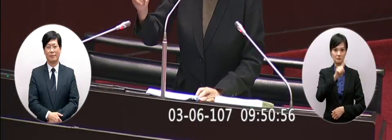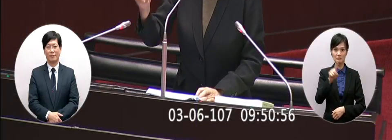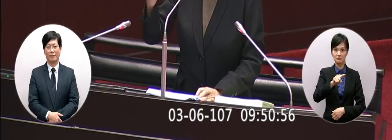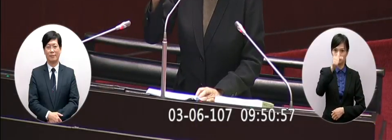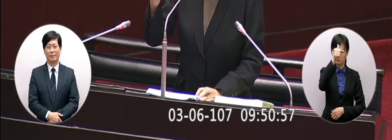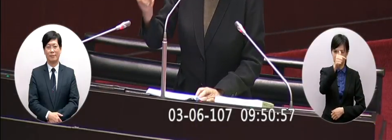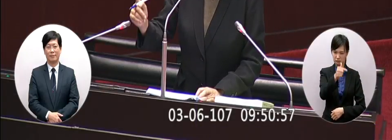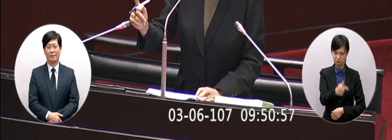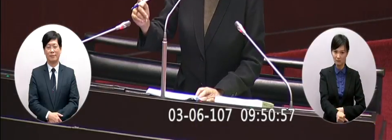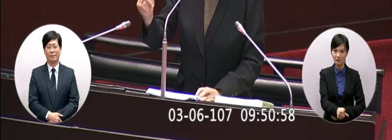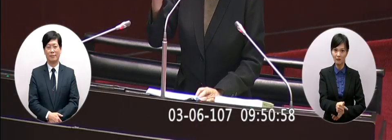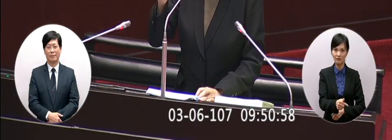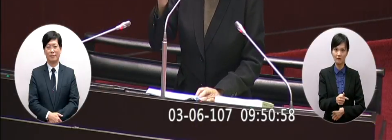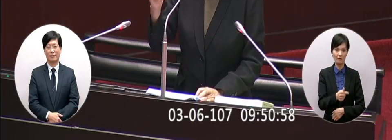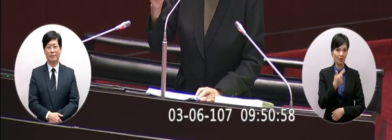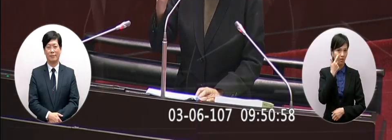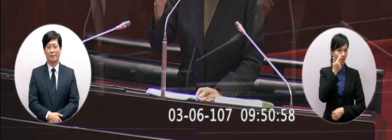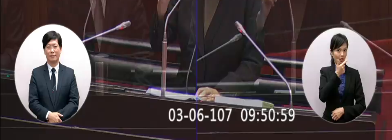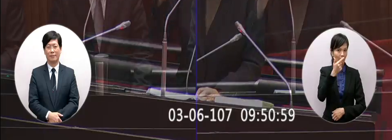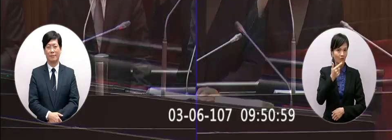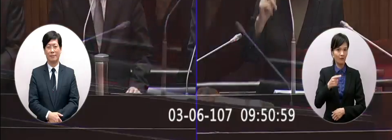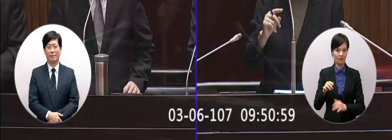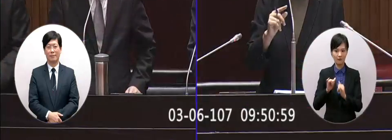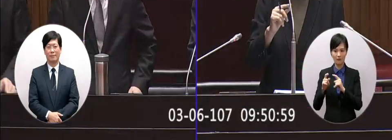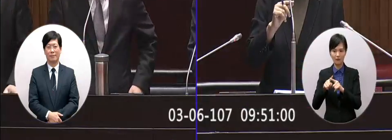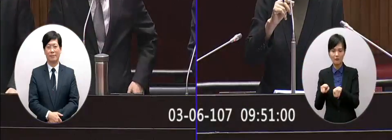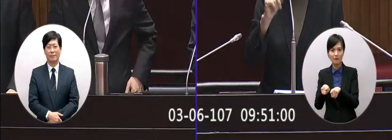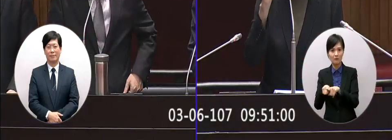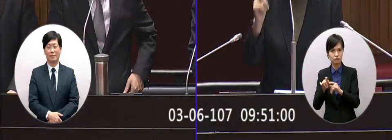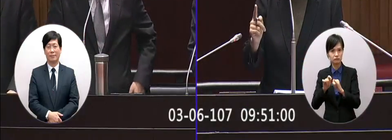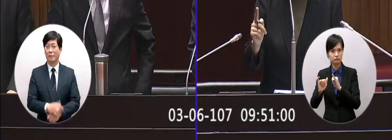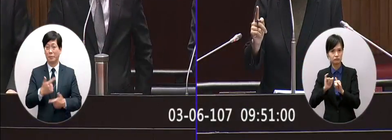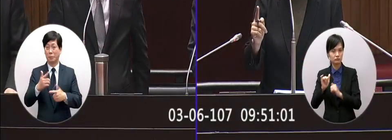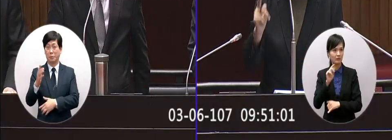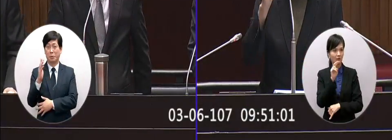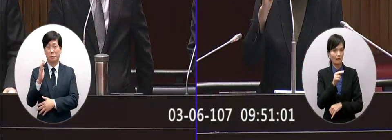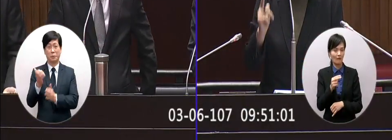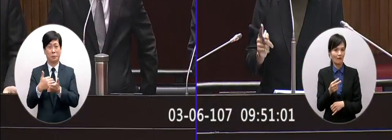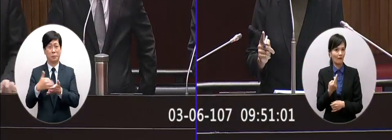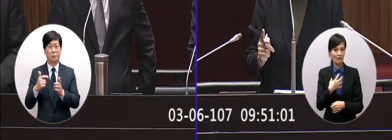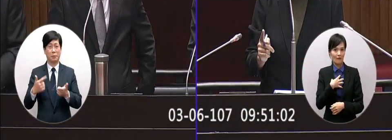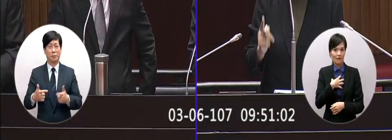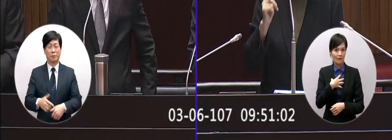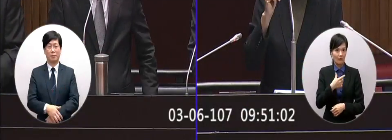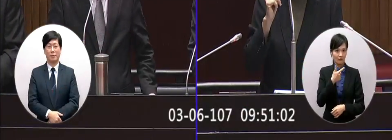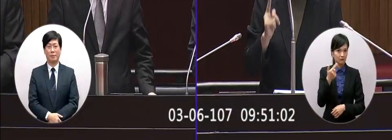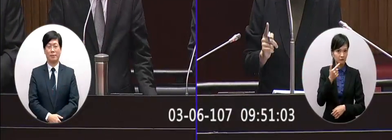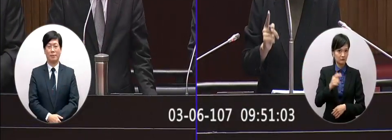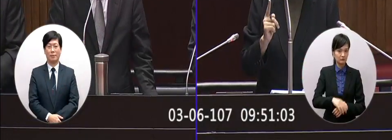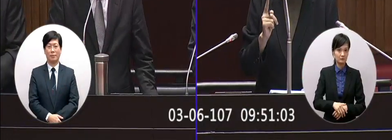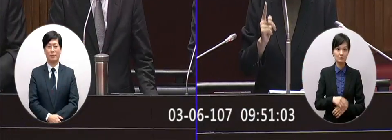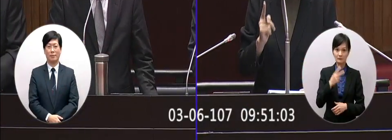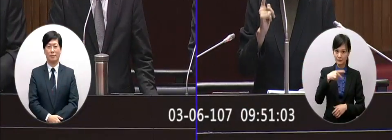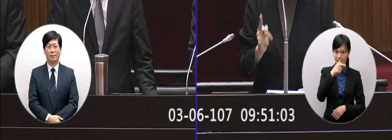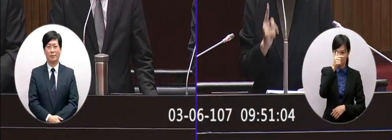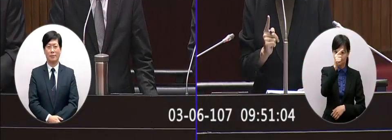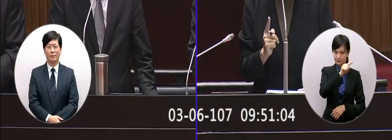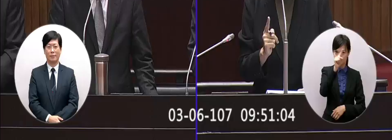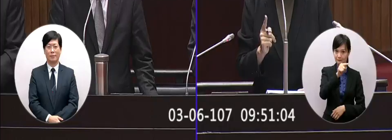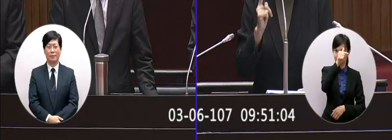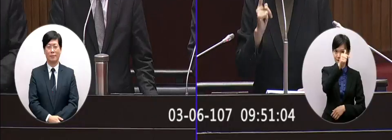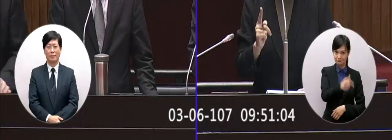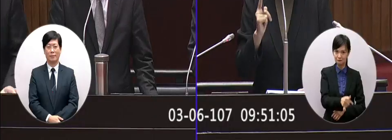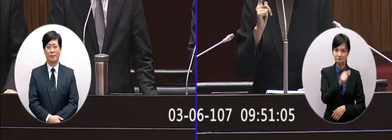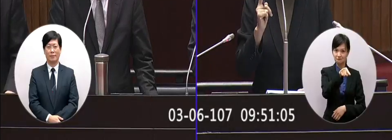对深斗小民来说是天文数字，更重要的是，更重要的是，这1000亿是人